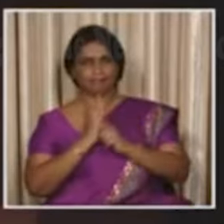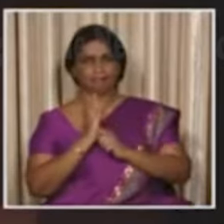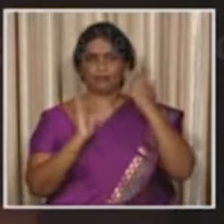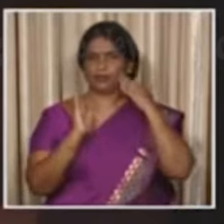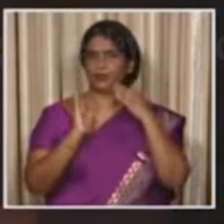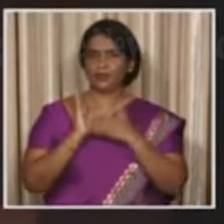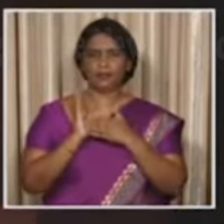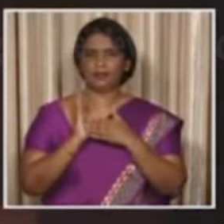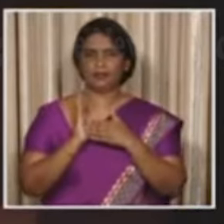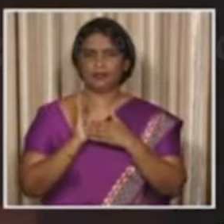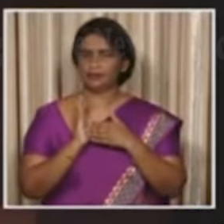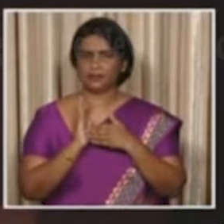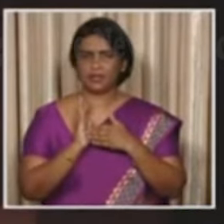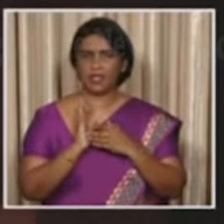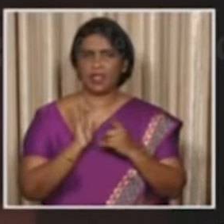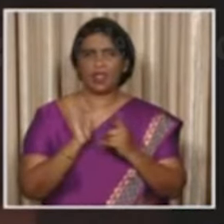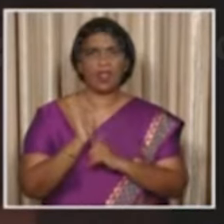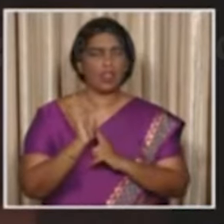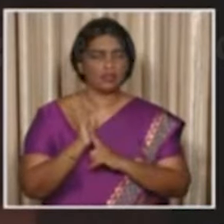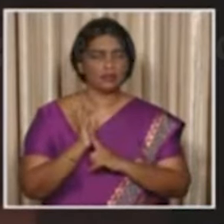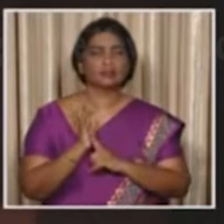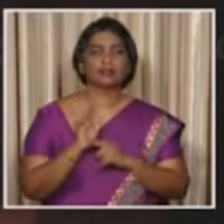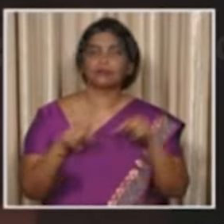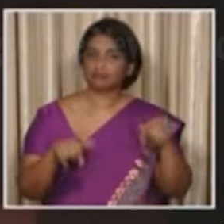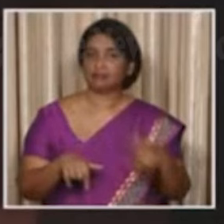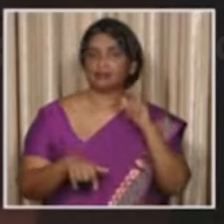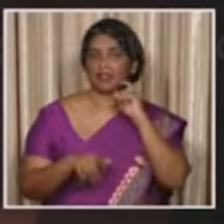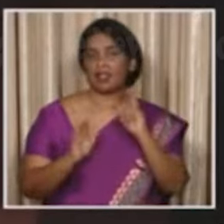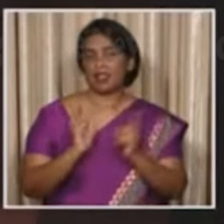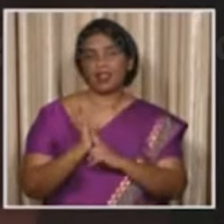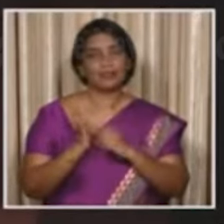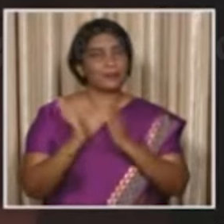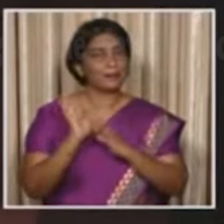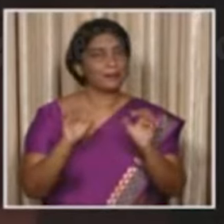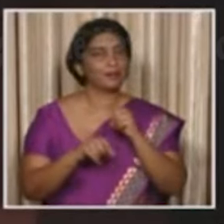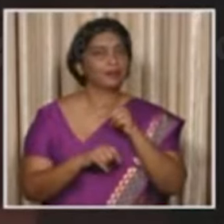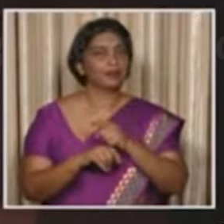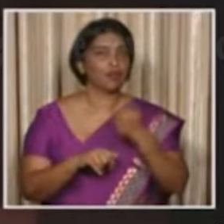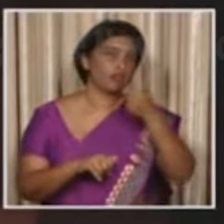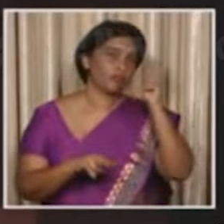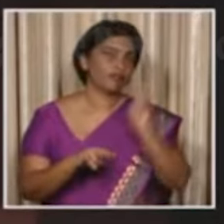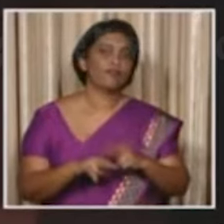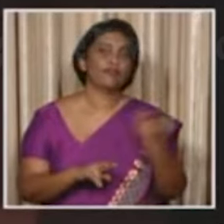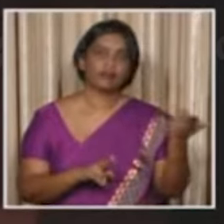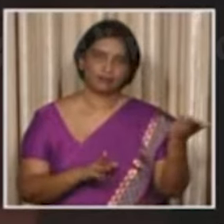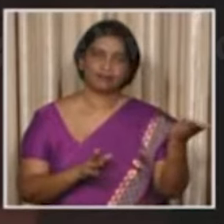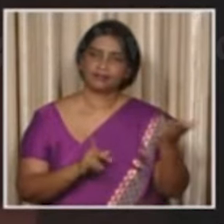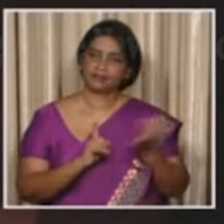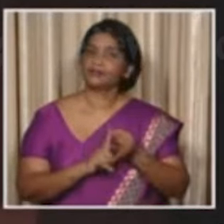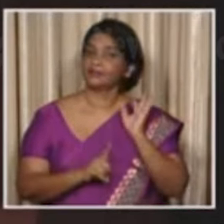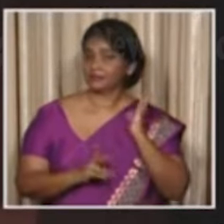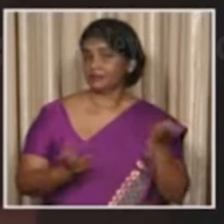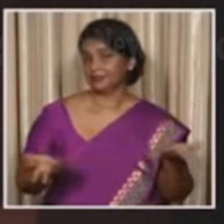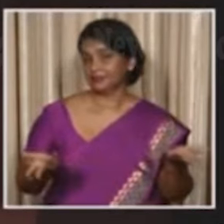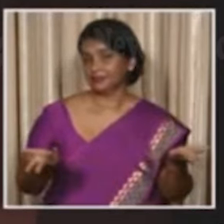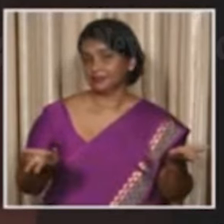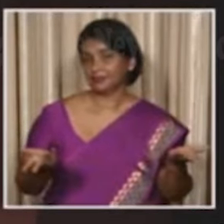වෙනුවෙන් ලසන්ත වික්‍රමතුංග වෙනුවෙන් දැන් බලන්නකෝ, ලසන්ත වික්‍රමතුංග මැතිතුමාගේ හොඳම යාළුවනේ මේ ඉන්නේ දැන් රටේ